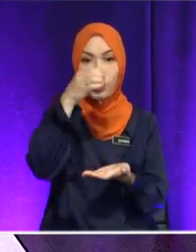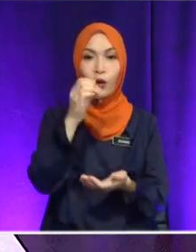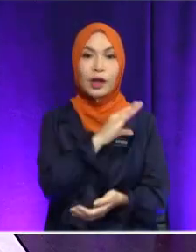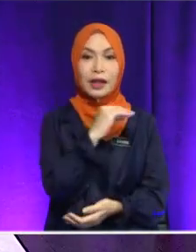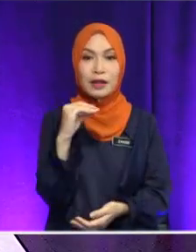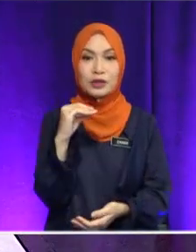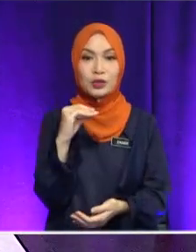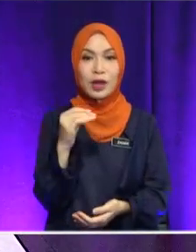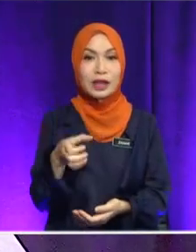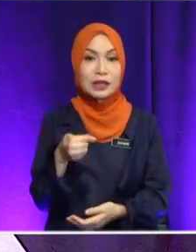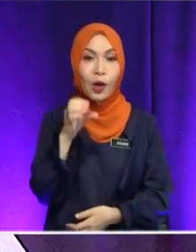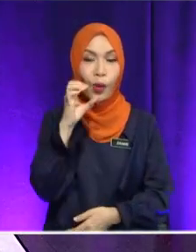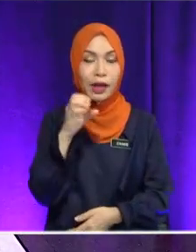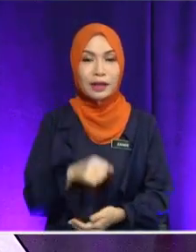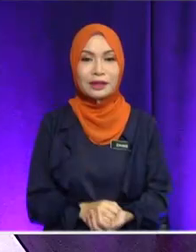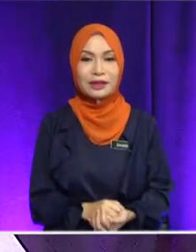kita mulai sekarang